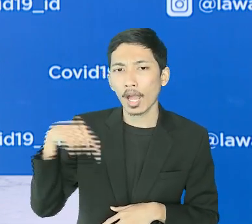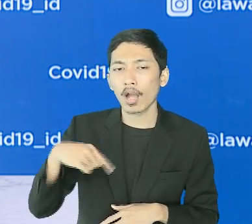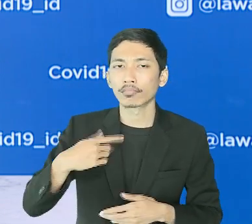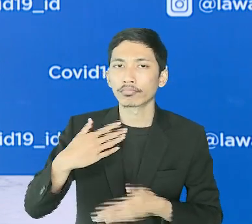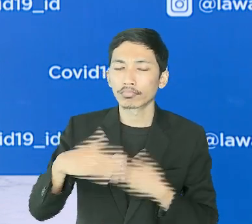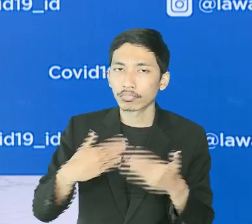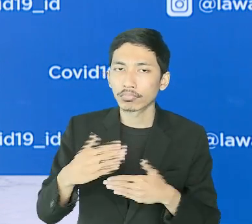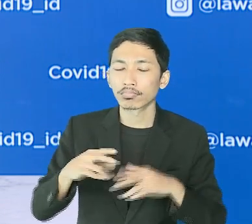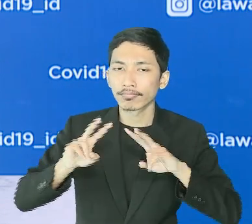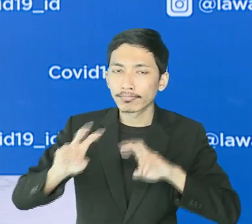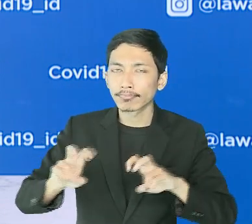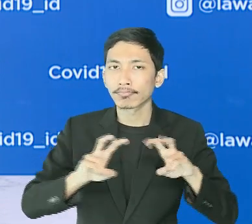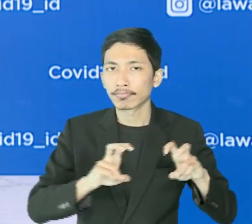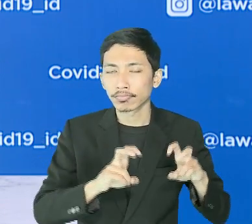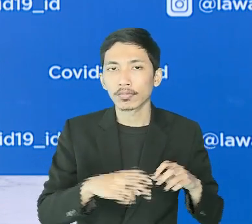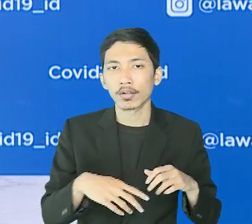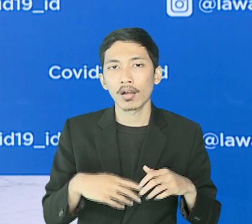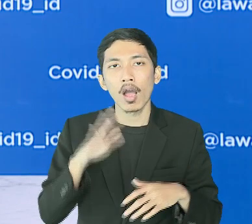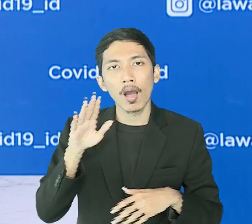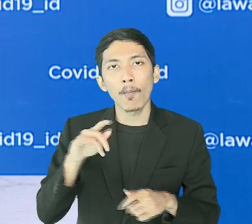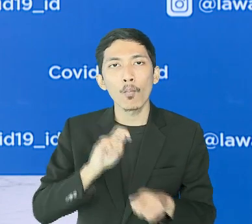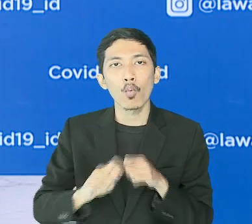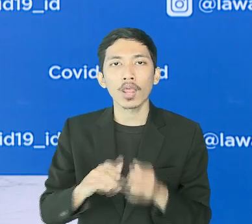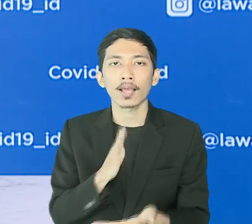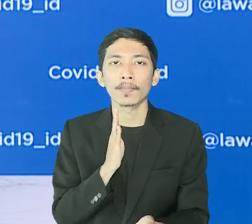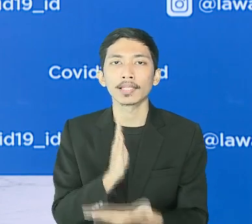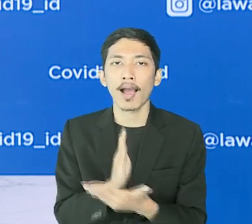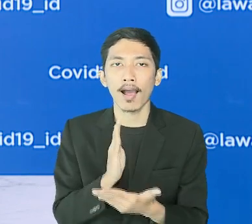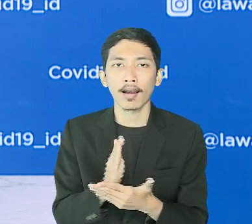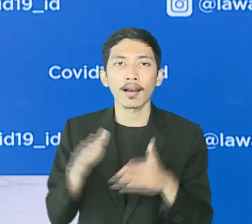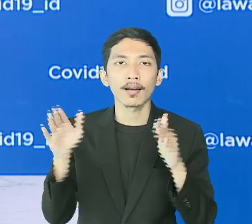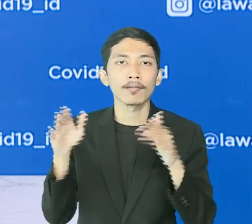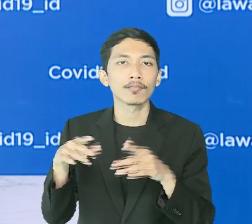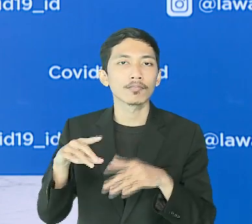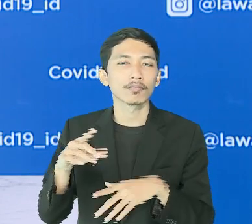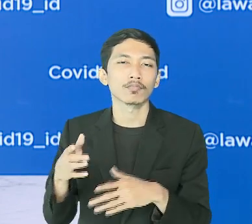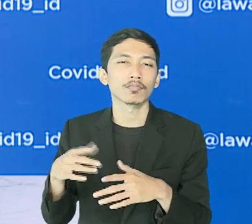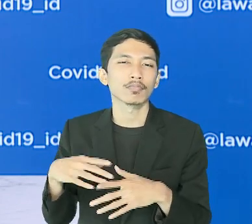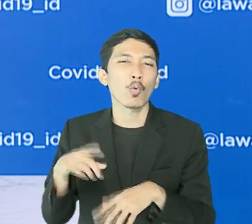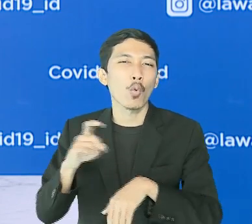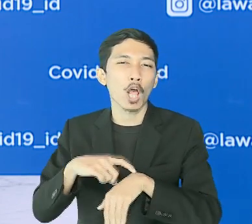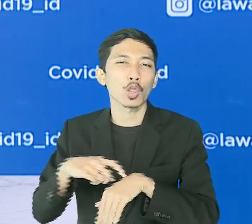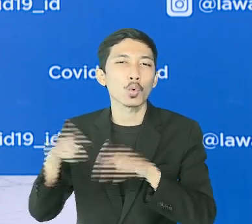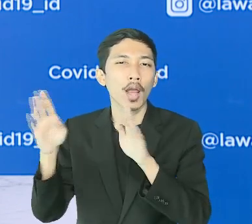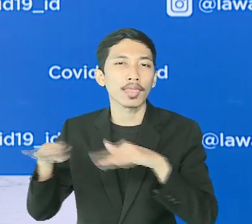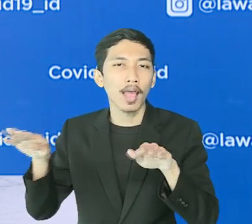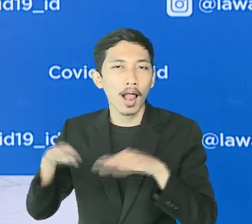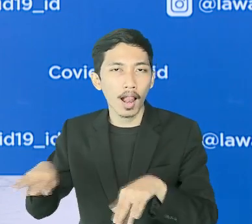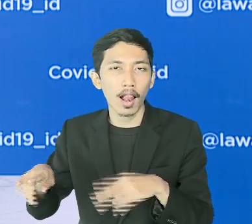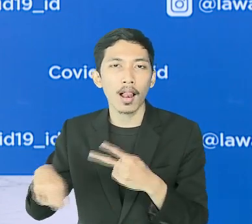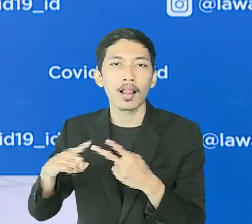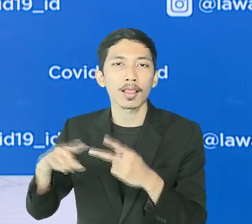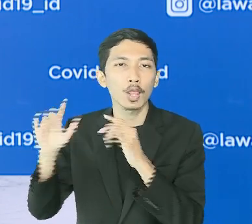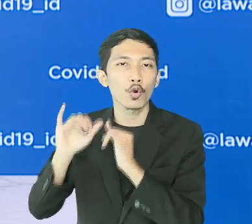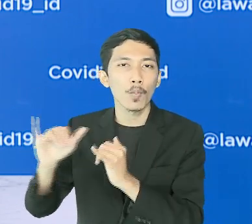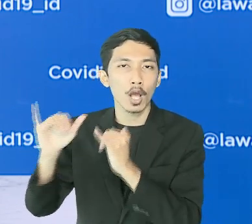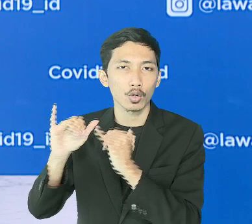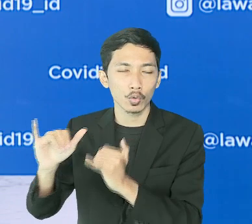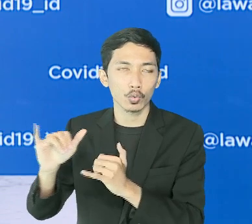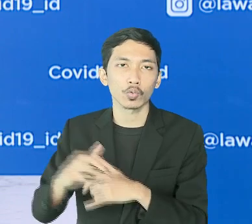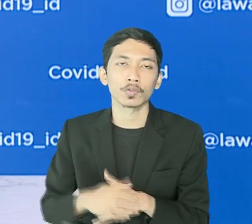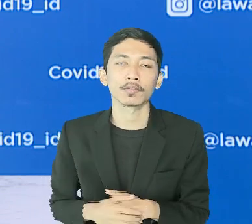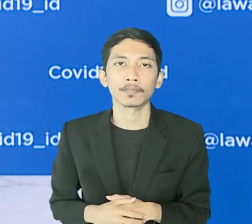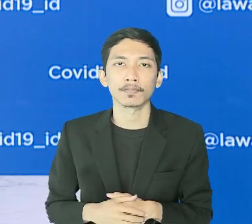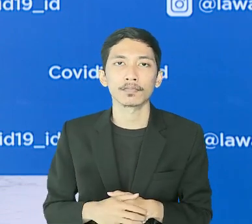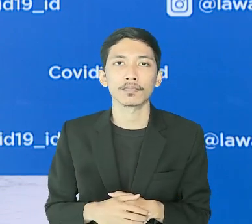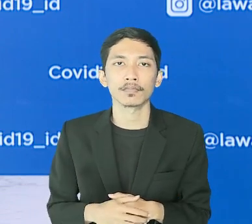membahas rincian kebijakan pengendalian COVID-19 selama periode Nataru. Pada prinsipnya, pemerintah akan tetap